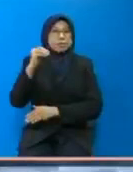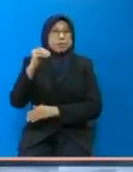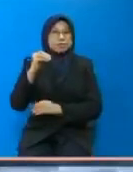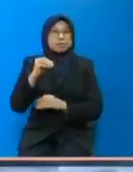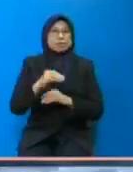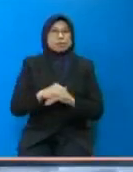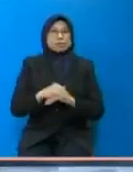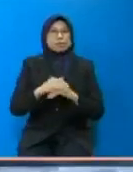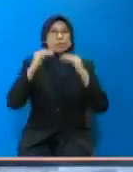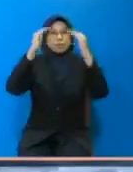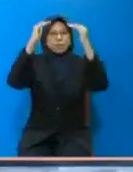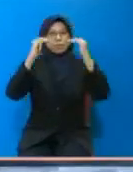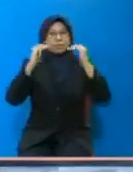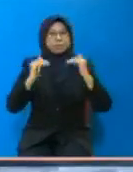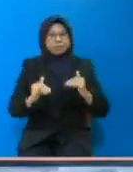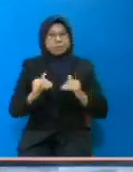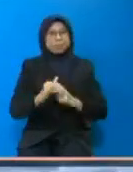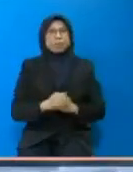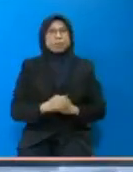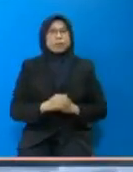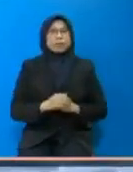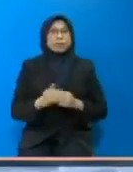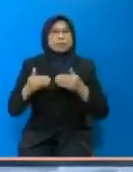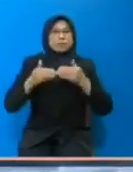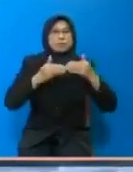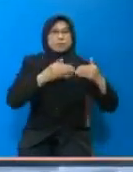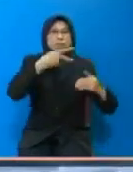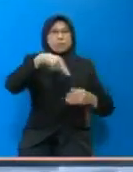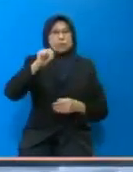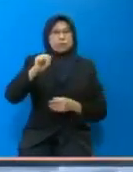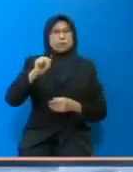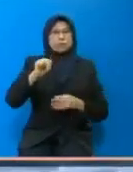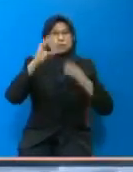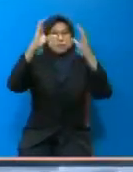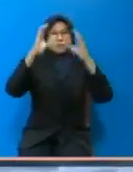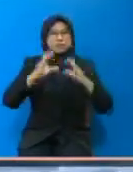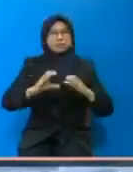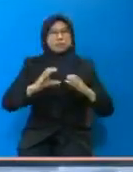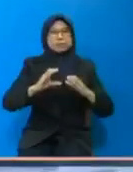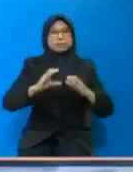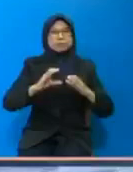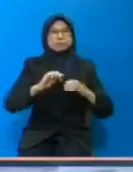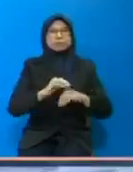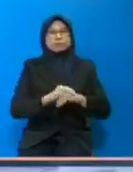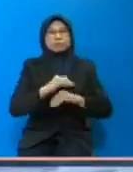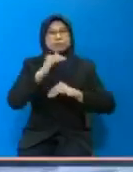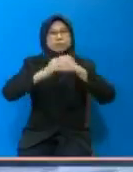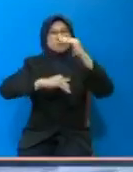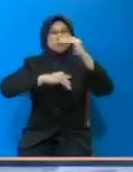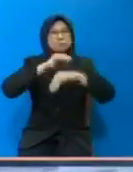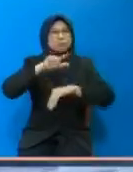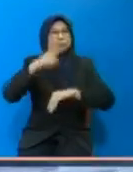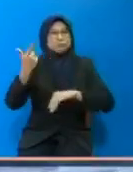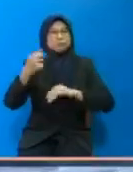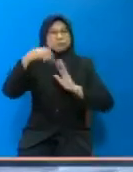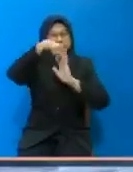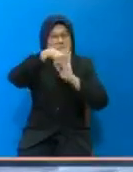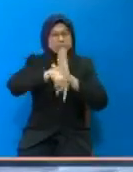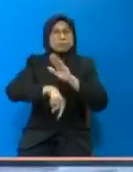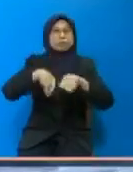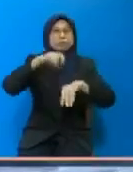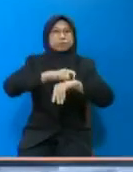berperingkat. Kesenambungan PPN dan langkah-langkah pemulihan ekonomi lain akan diperincikan